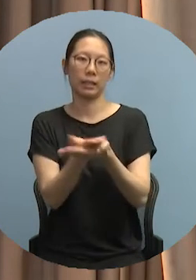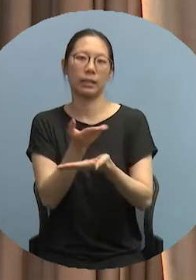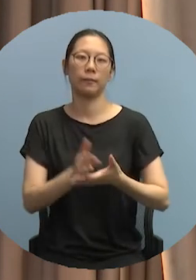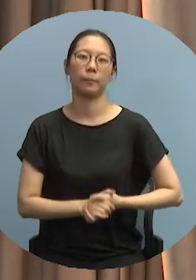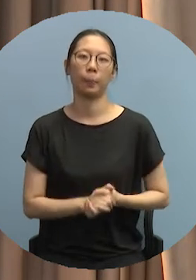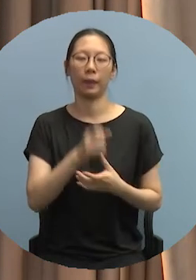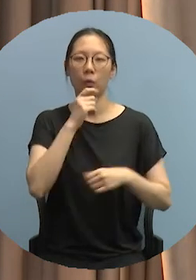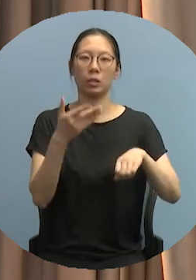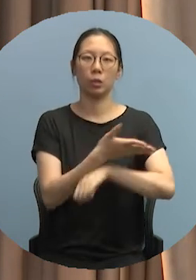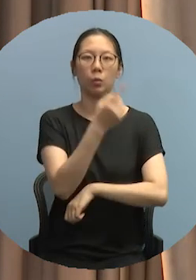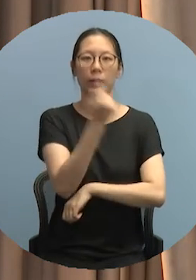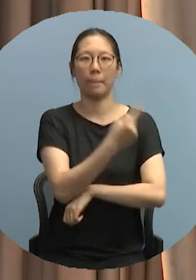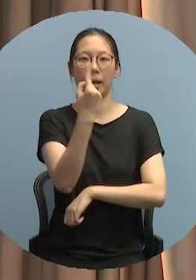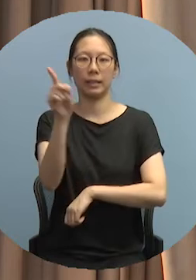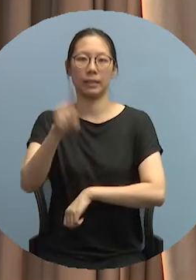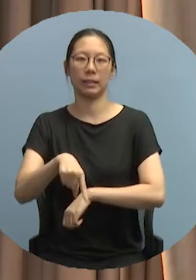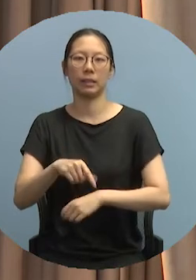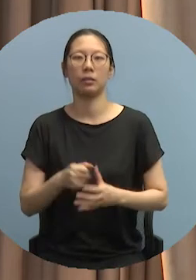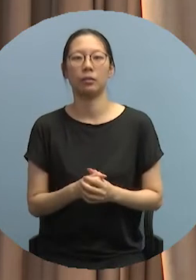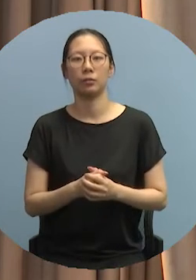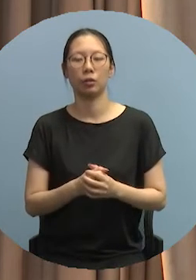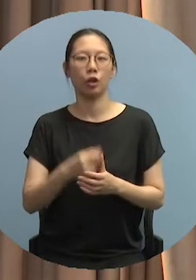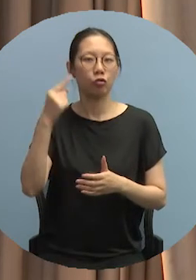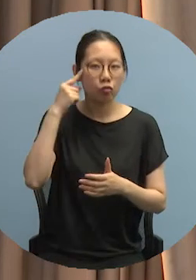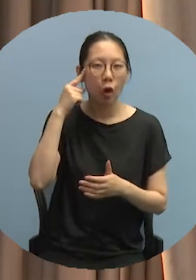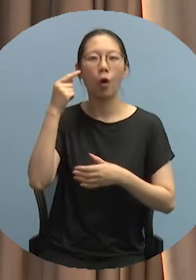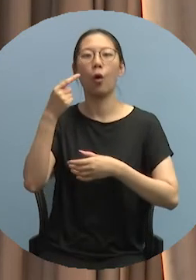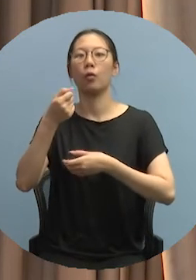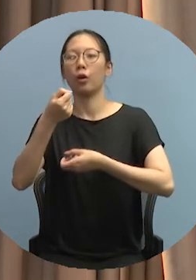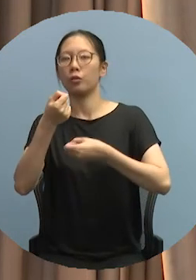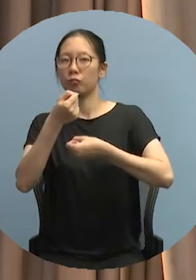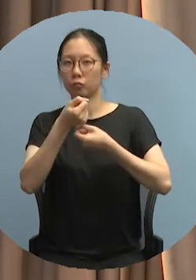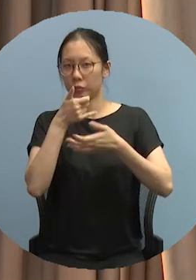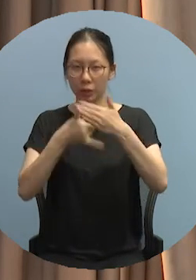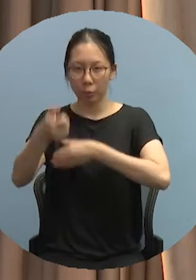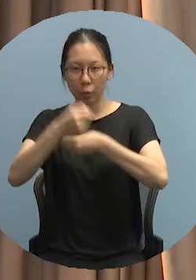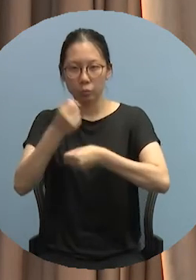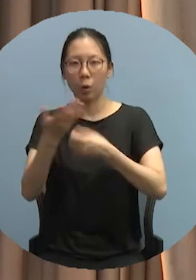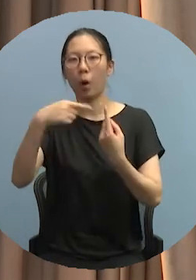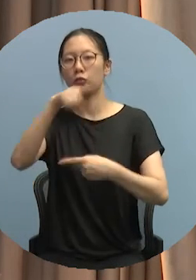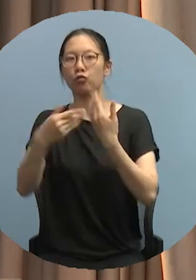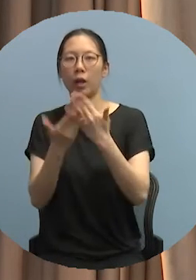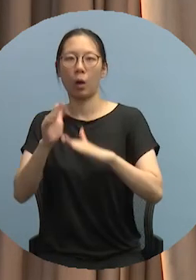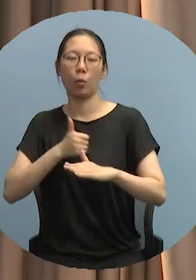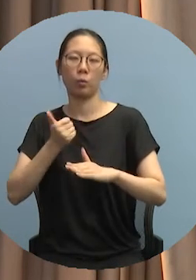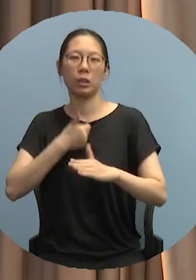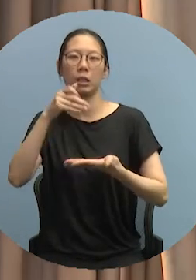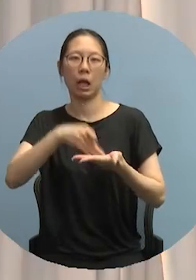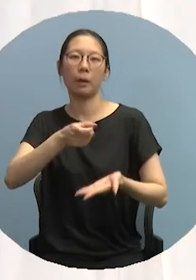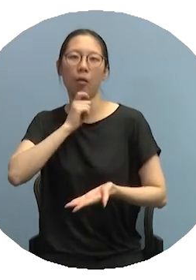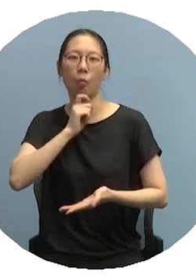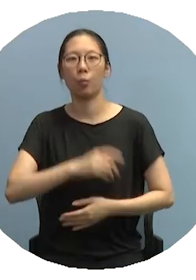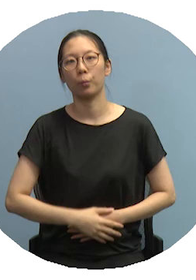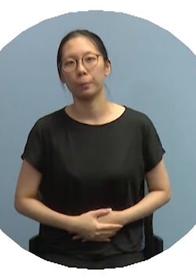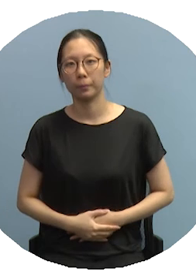基本法的測試，有超過11,000名打算入職或者轉校的教師參加。